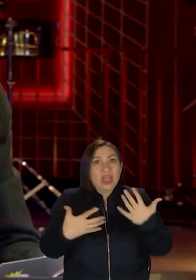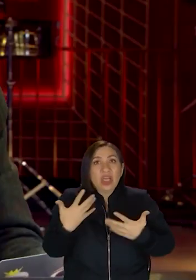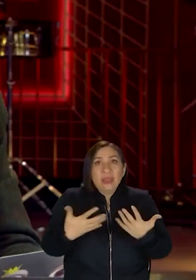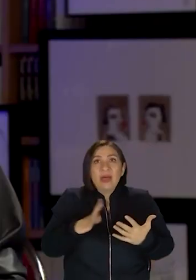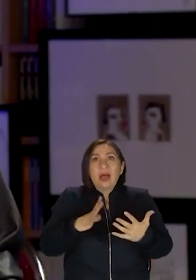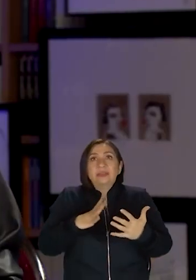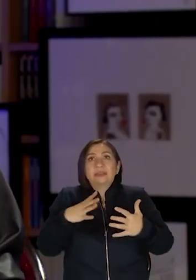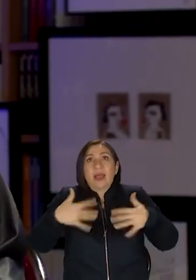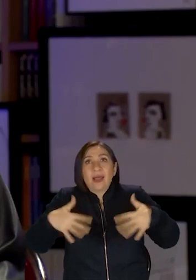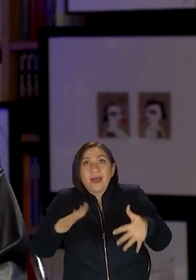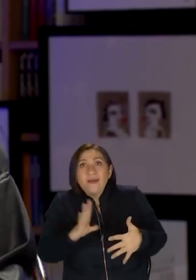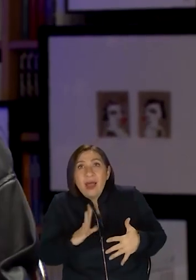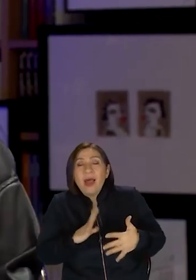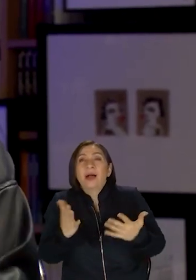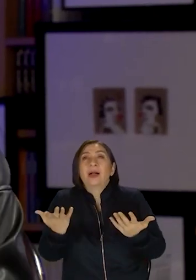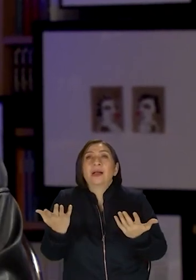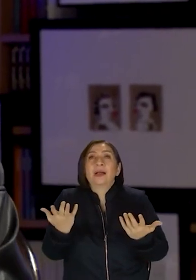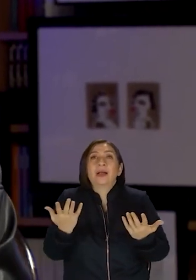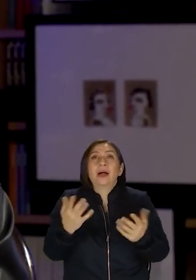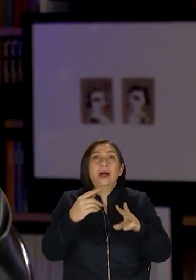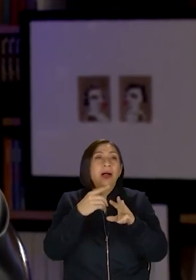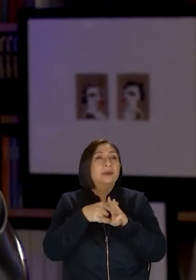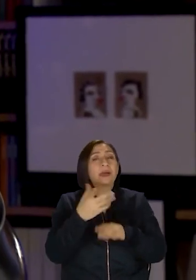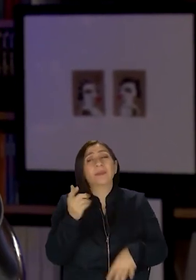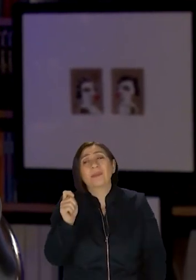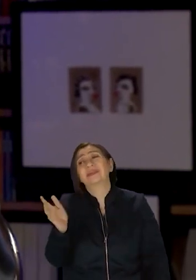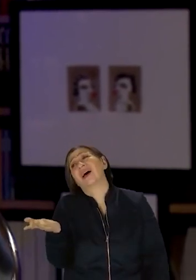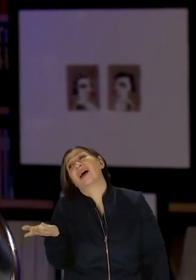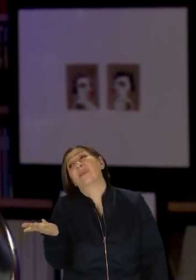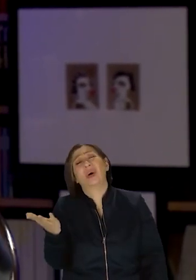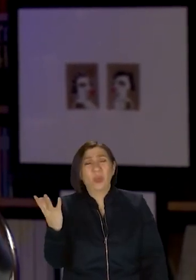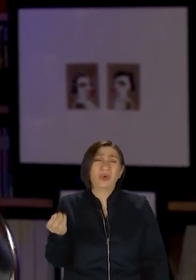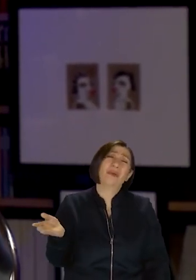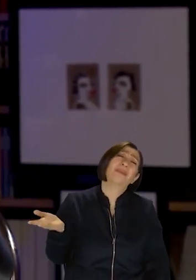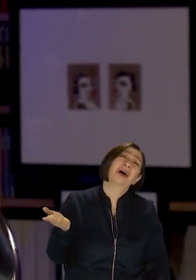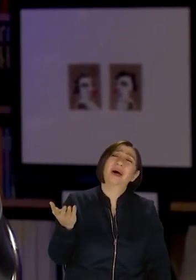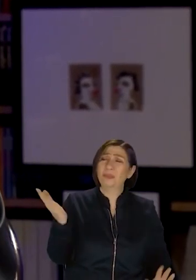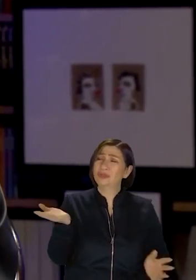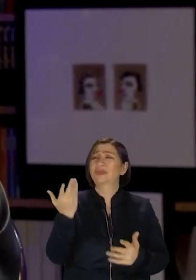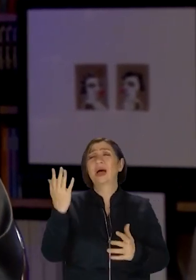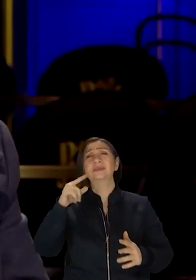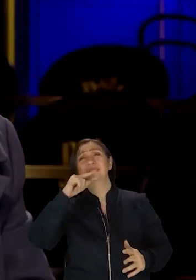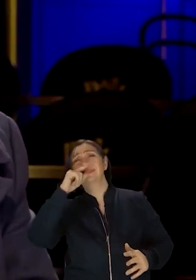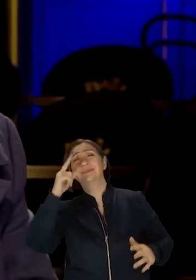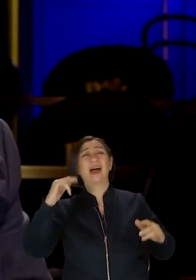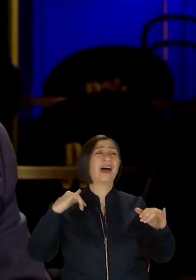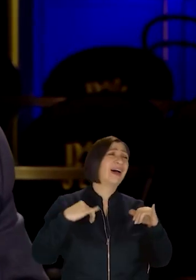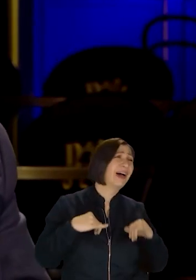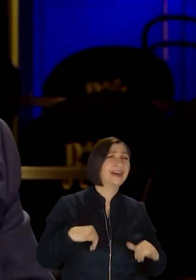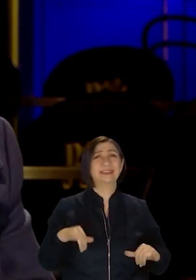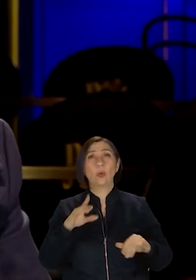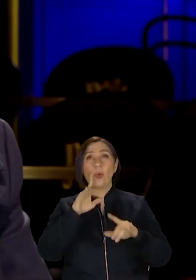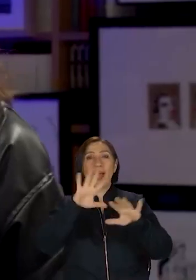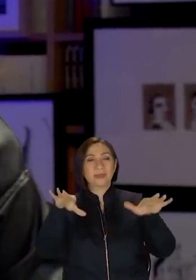heyecan var. Çok heyecan var ya. Ama Erdem böyle yaparız ya, olur ya. O kadar bir cool, bir rahat tavrı var ve o